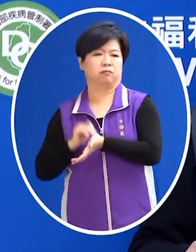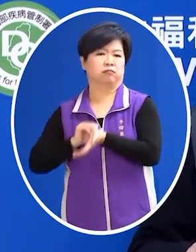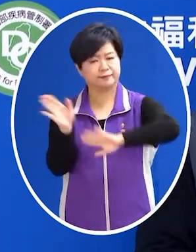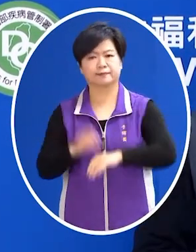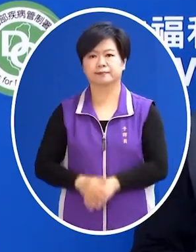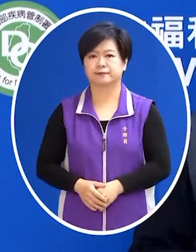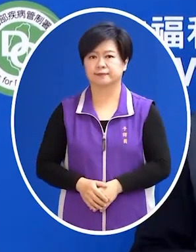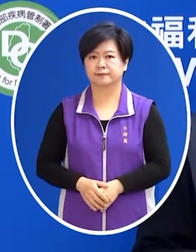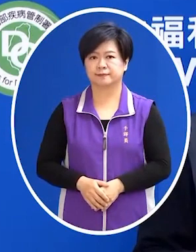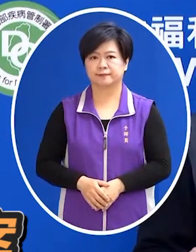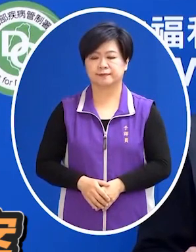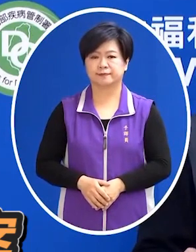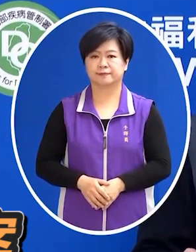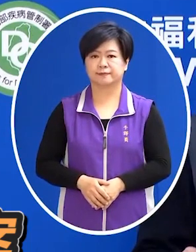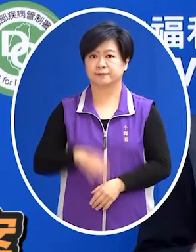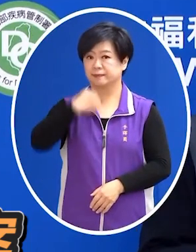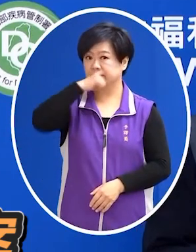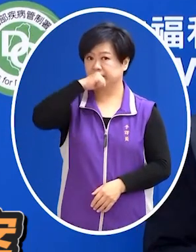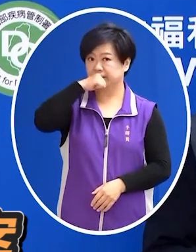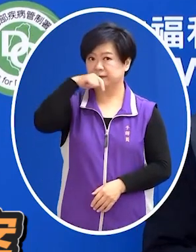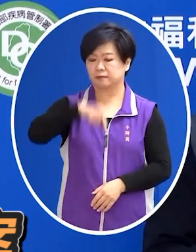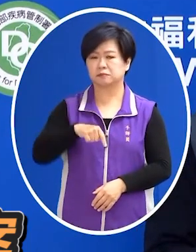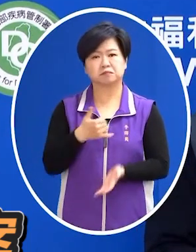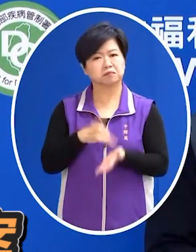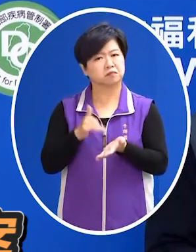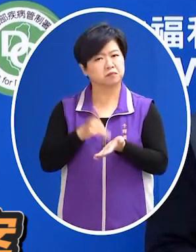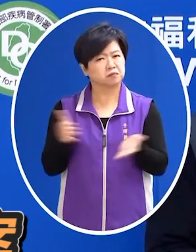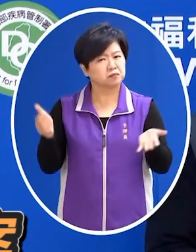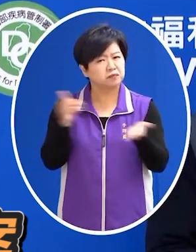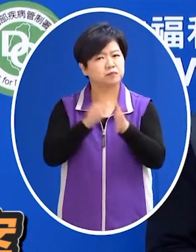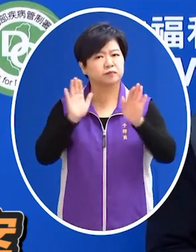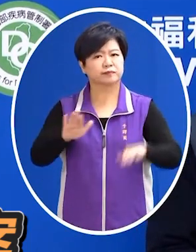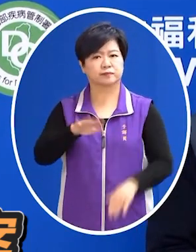检。总共在国内哈，累计我们到今天是